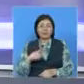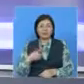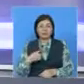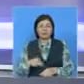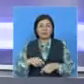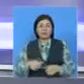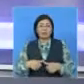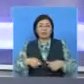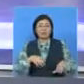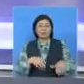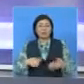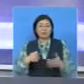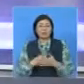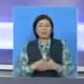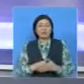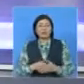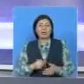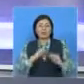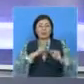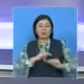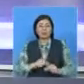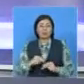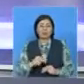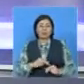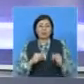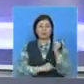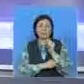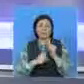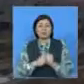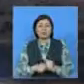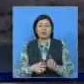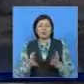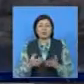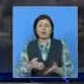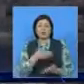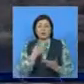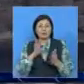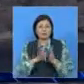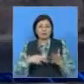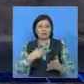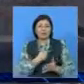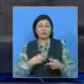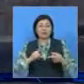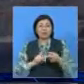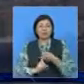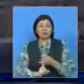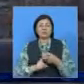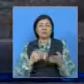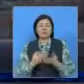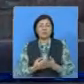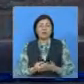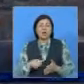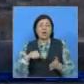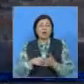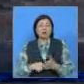вводится ограничение допуска на работу в очном режиме для работников, не получивших вакцину против COVID-19. Оно